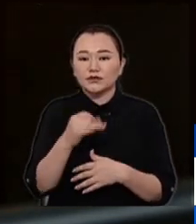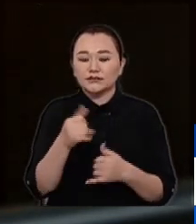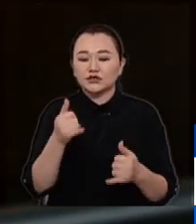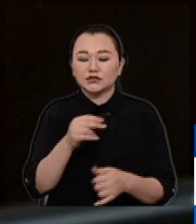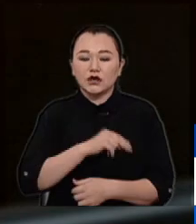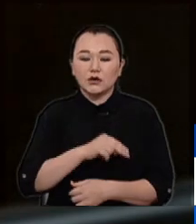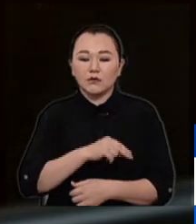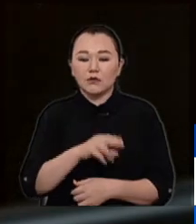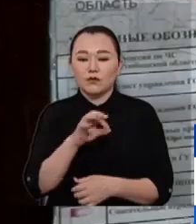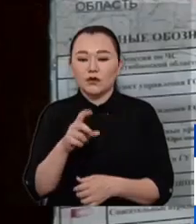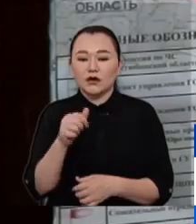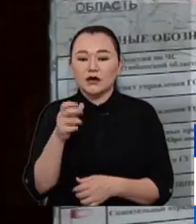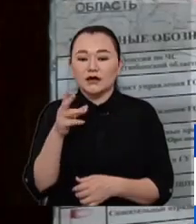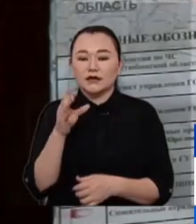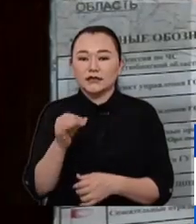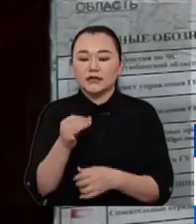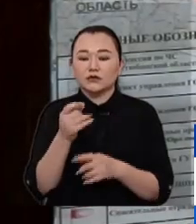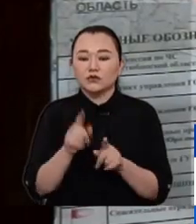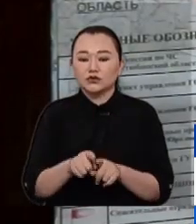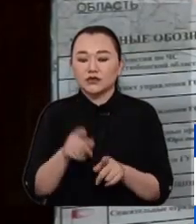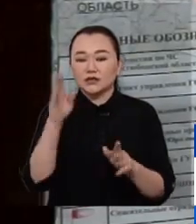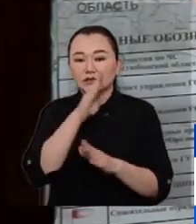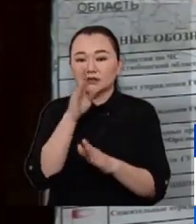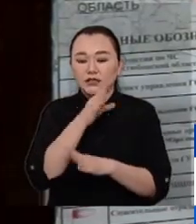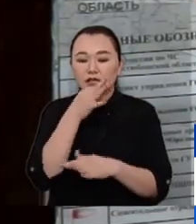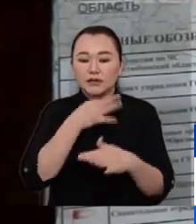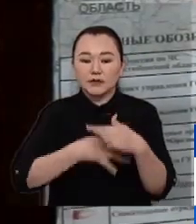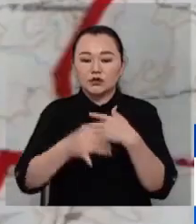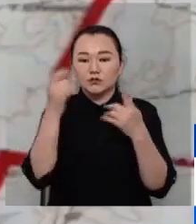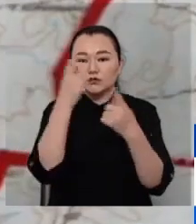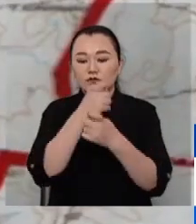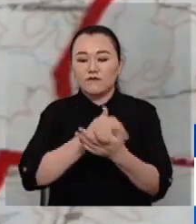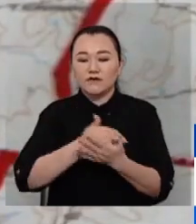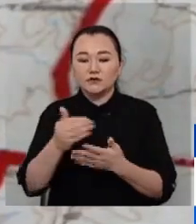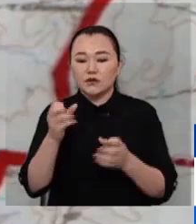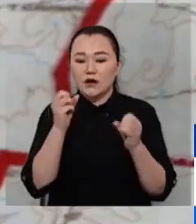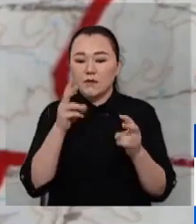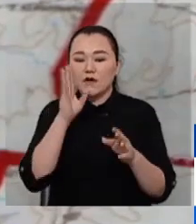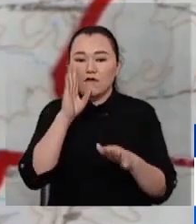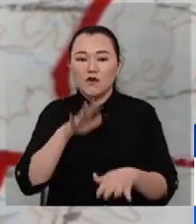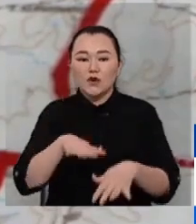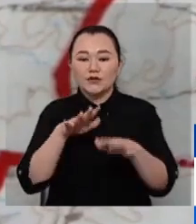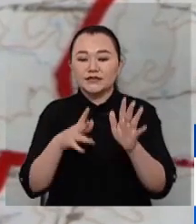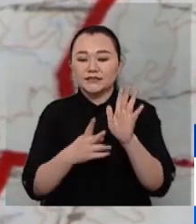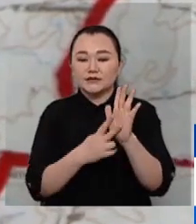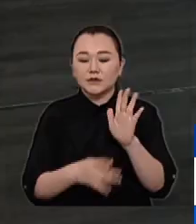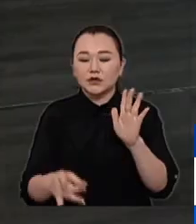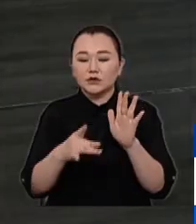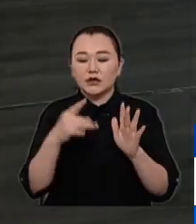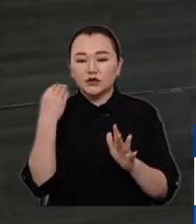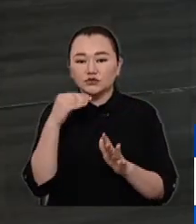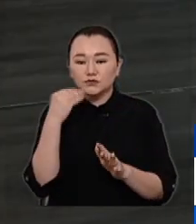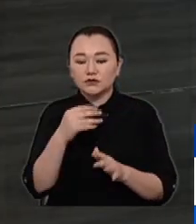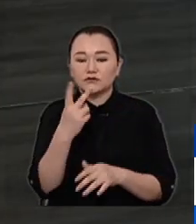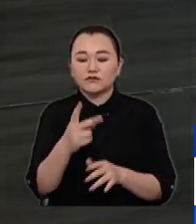работает, по Хабде тоже. Между тем, синоптики Казгидромета предупреждают о высоком риске паводков в 7 районах Актюбинской и